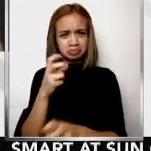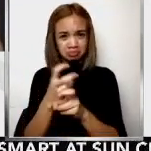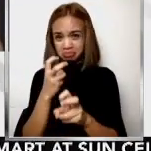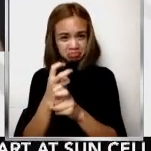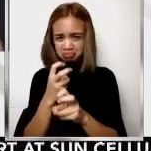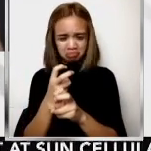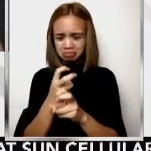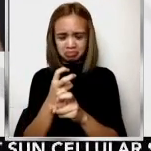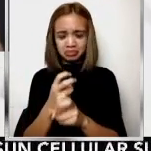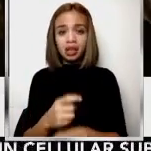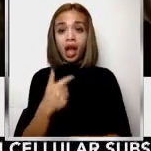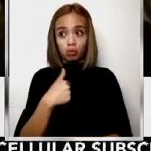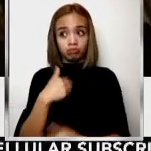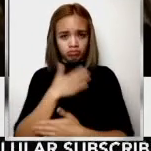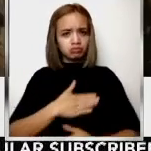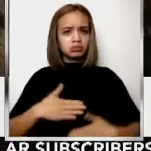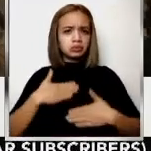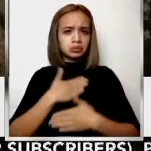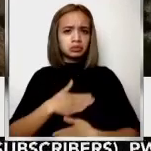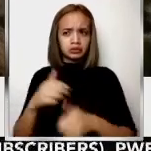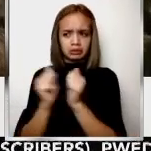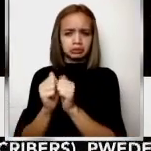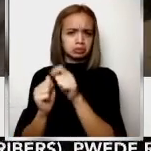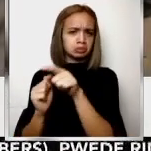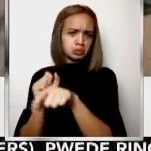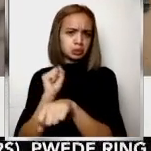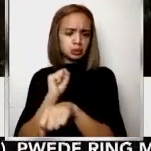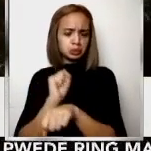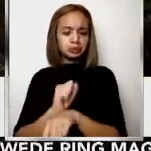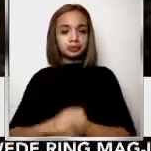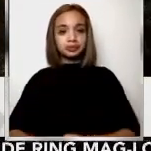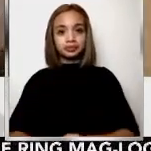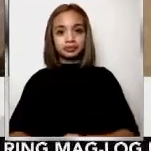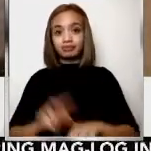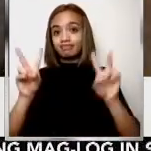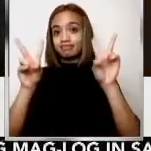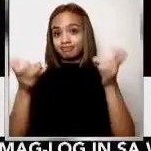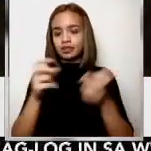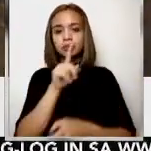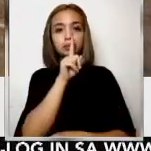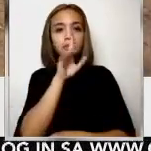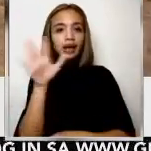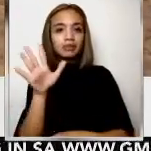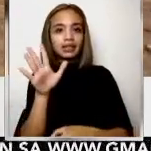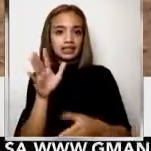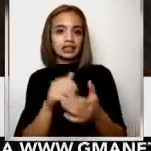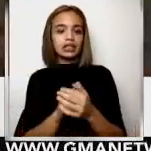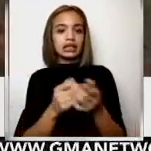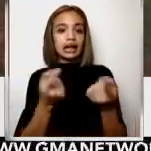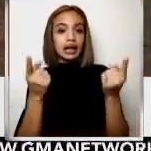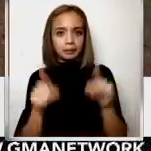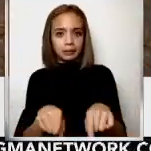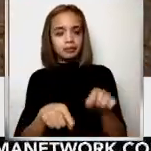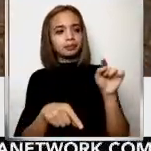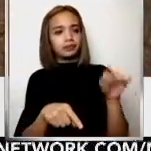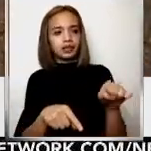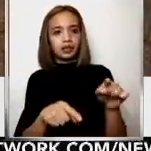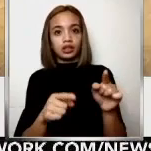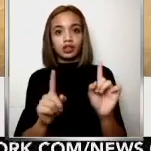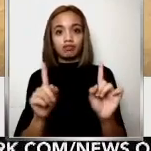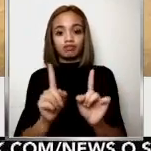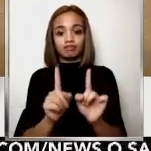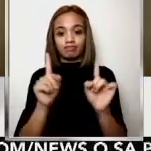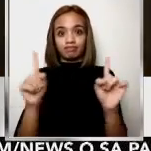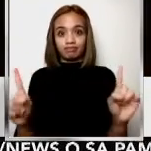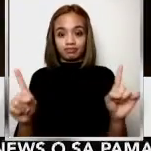ko ang katrabaho din si Mikes. Sa Promises to Keep, magkababatang nagkahiwalay nang pumunta sa Amerika ang karakter